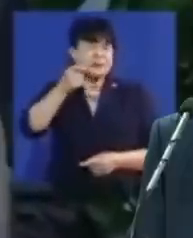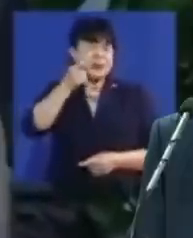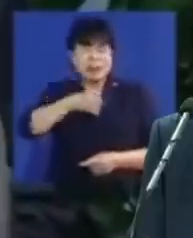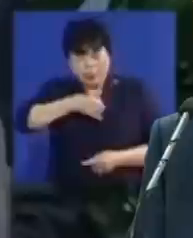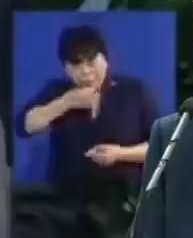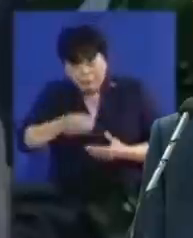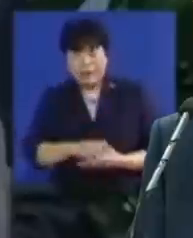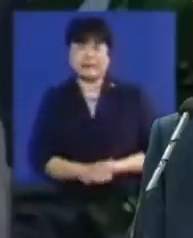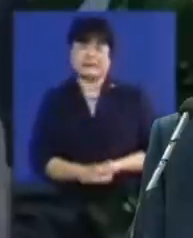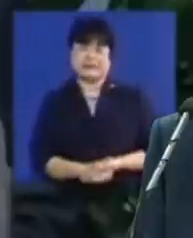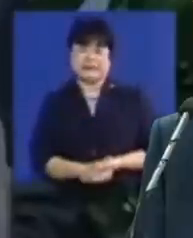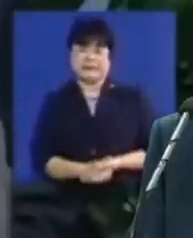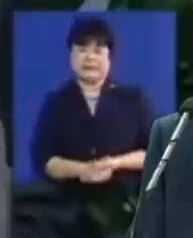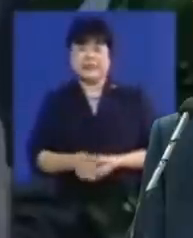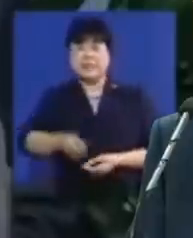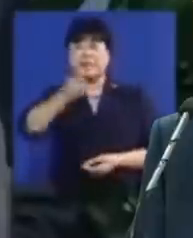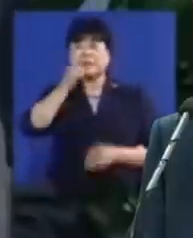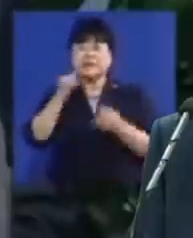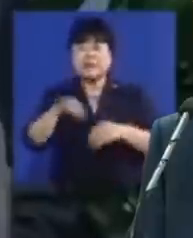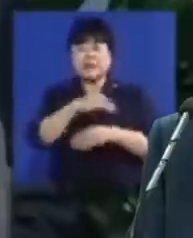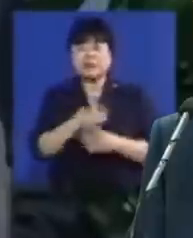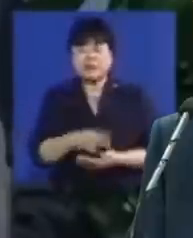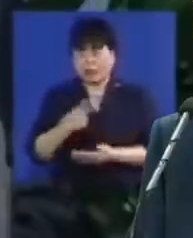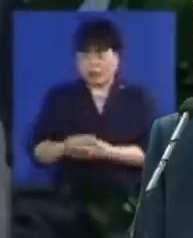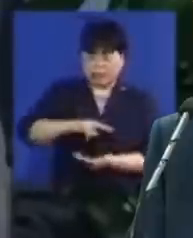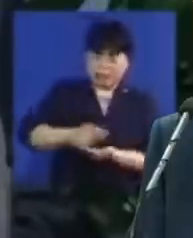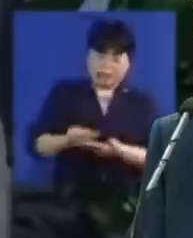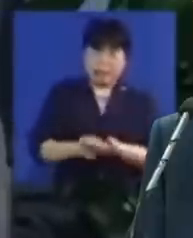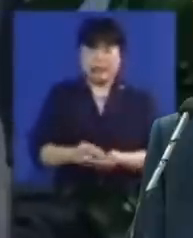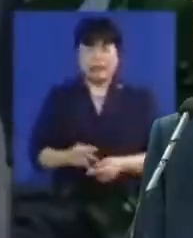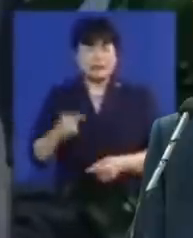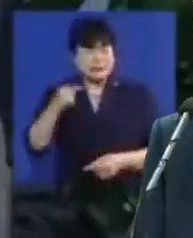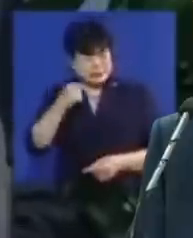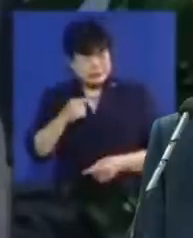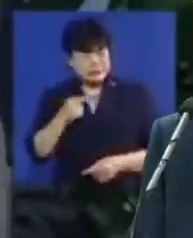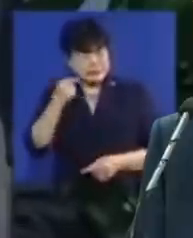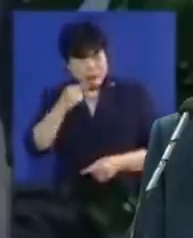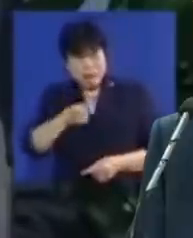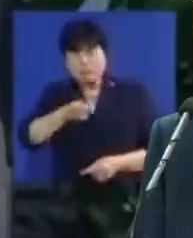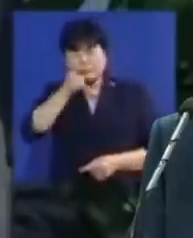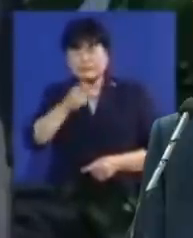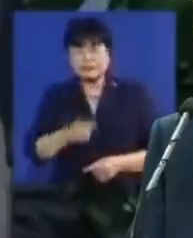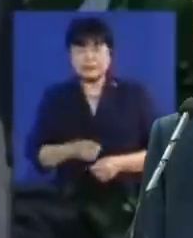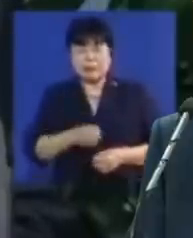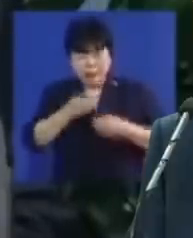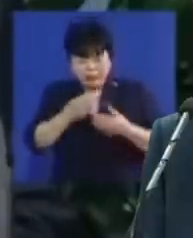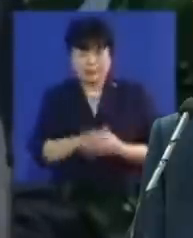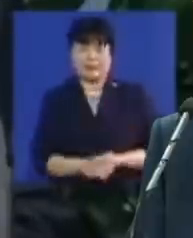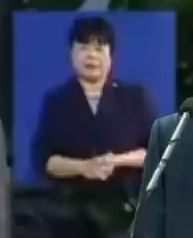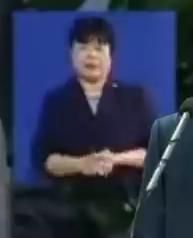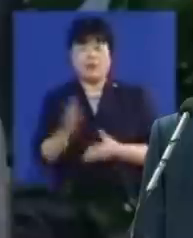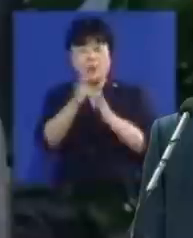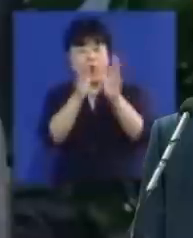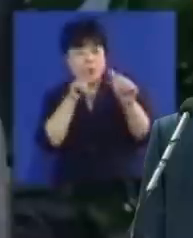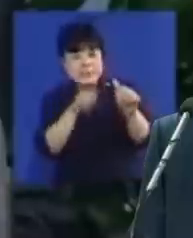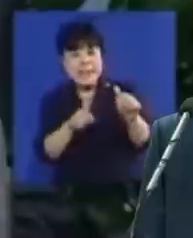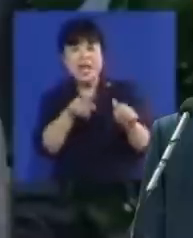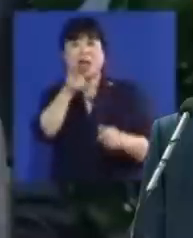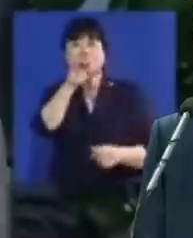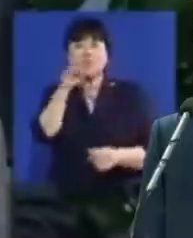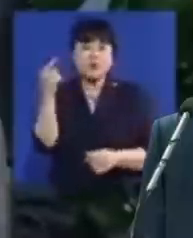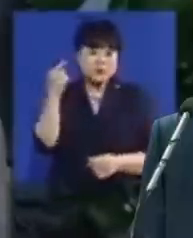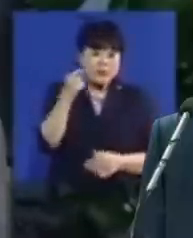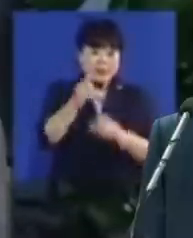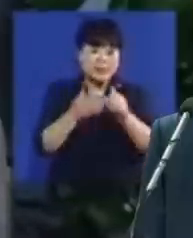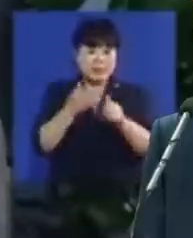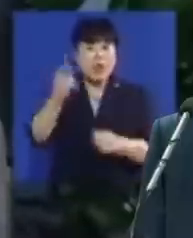없었습니다. 마신 사람마다 뒹굽니다. 배를 안고 뒹굴어요. 그래 모세가 백성들이 원망을 듣고